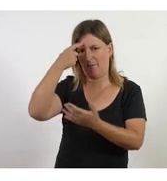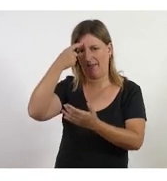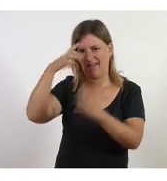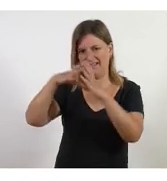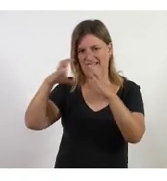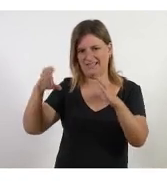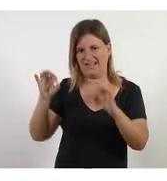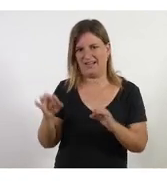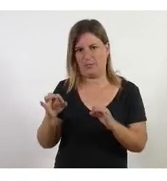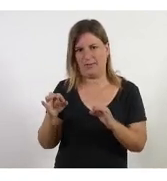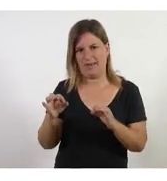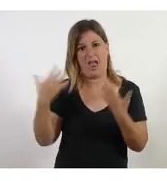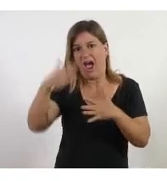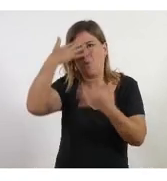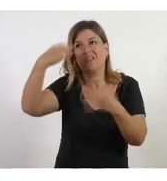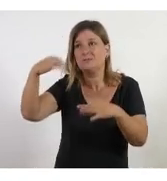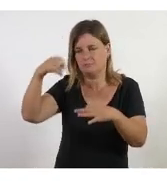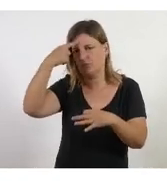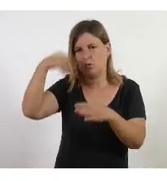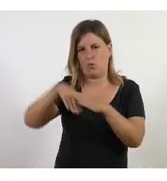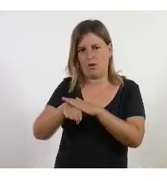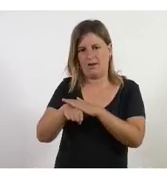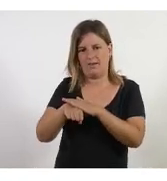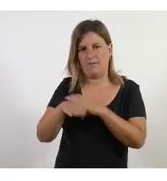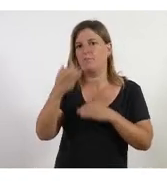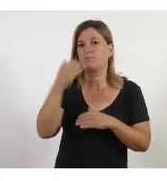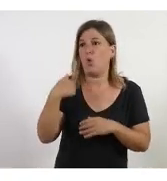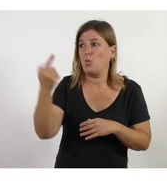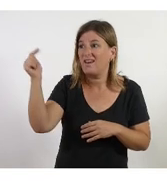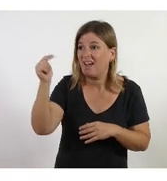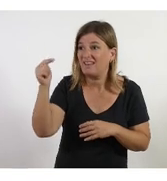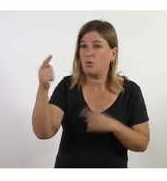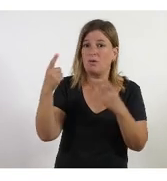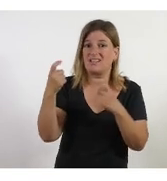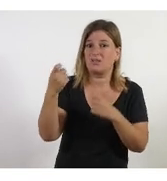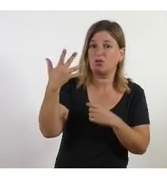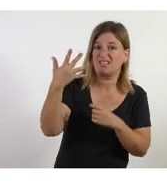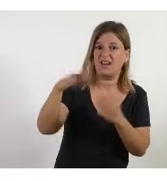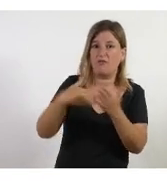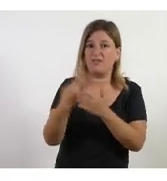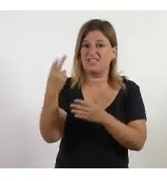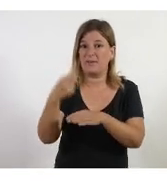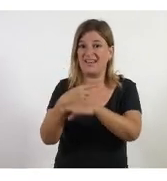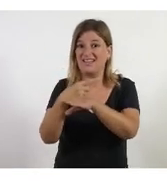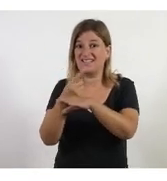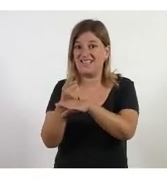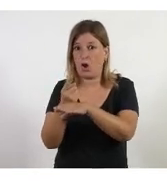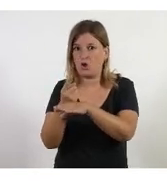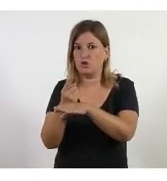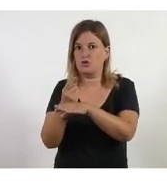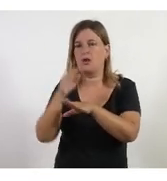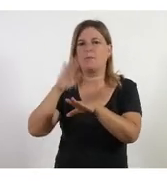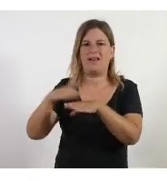experiència positiva i necessito entre 5 i 20 segons d'exposició a aquella experiència per començar-la a gravar.